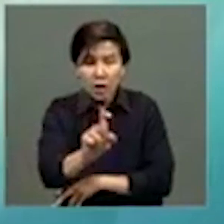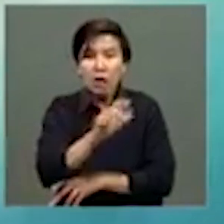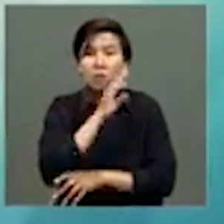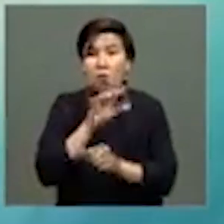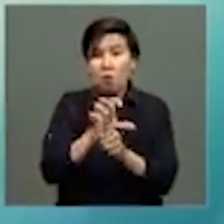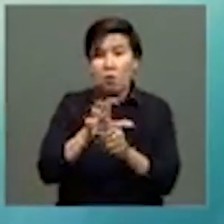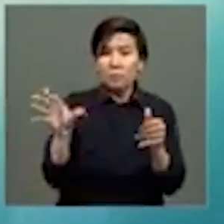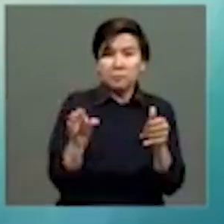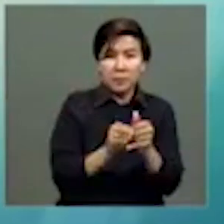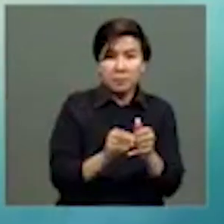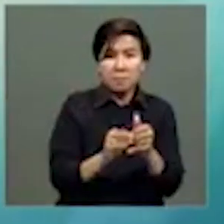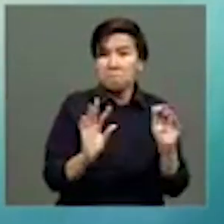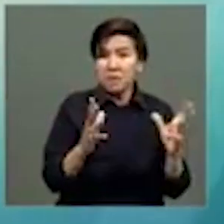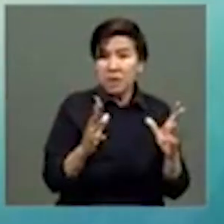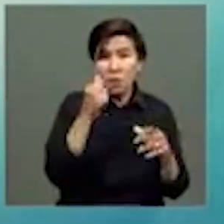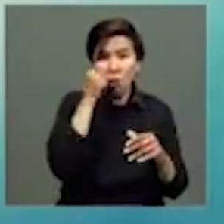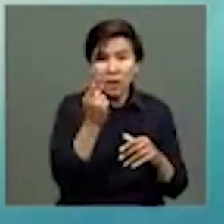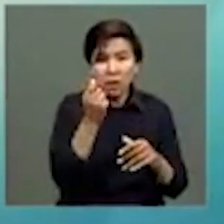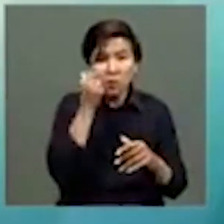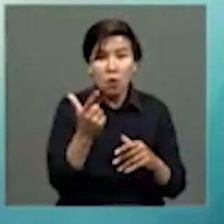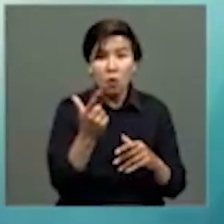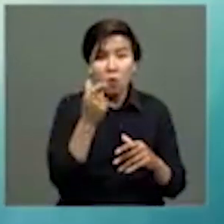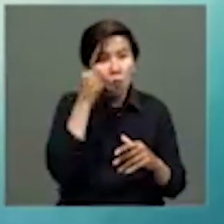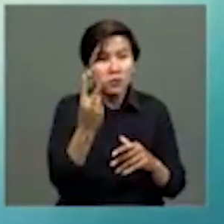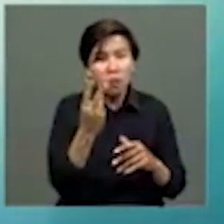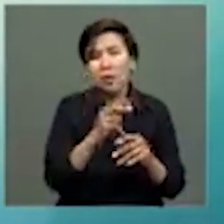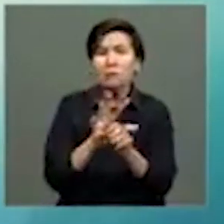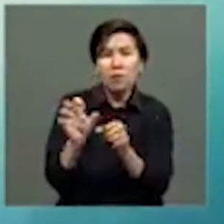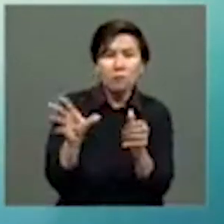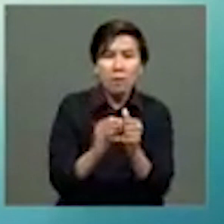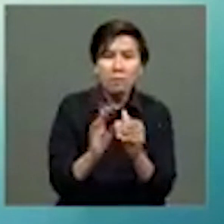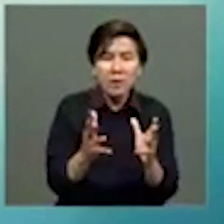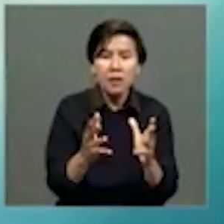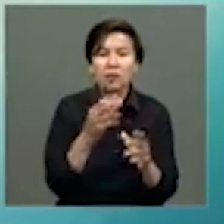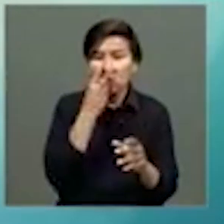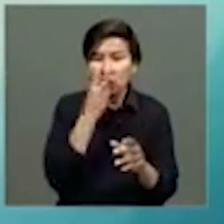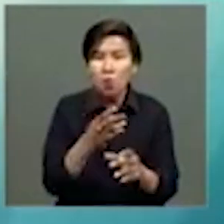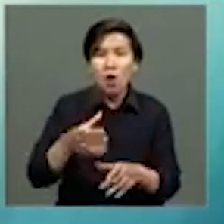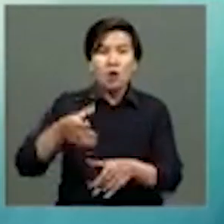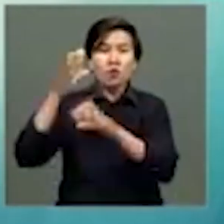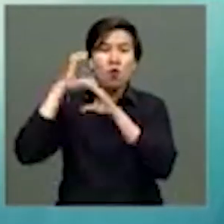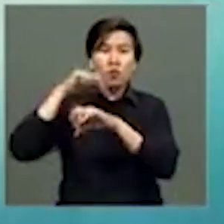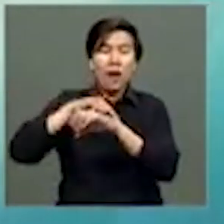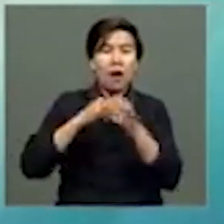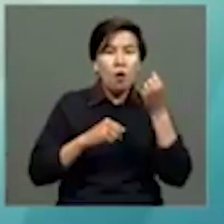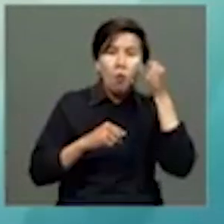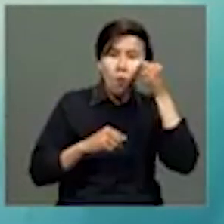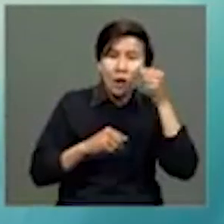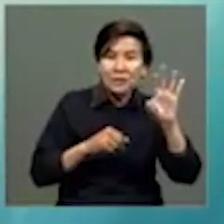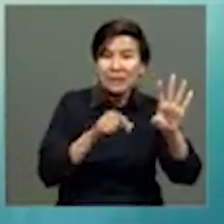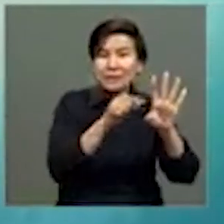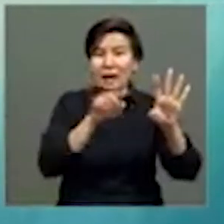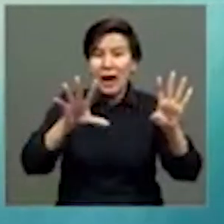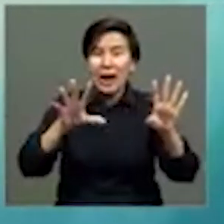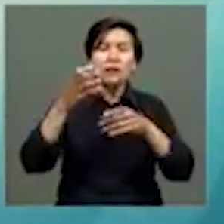เติมในวัน2วันนี้นะคะแต่ดูซิว่าใน 3-4 วันที่ผ่านมาเป็นยังไง 5-6 วัน7วันที่ผ่านมาเป็นอย่างไรยังคงต้อง